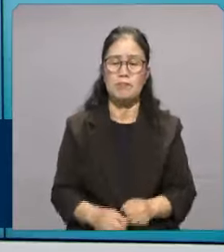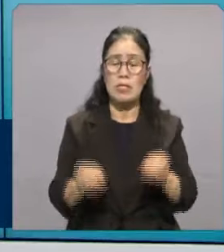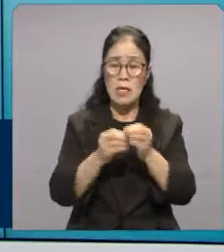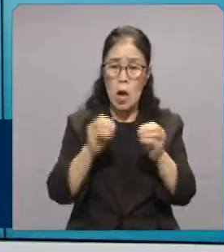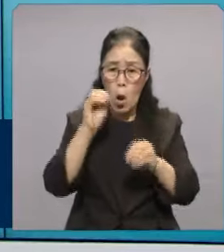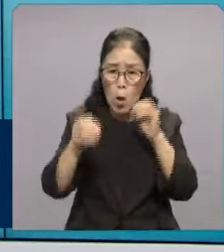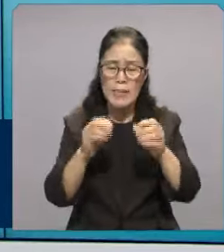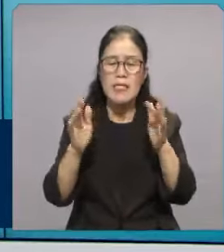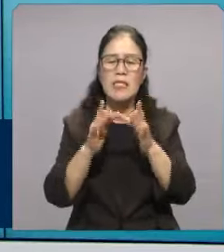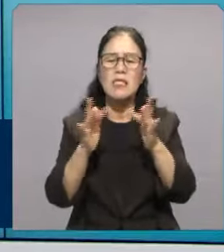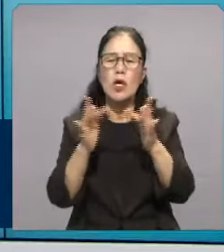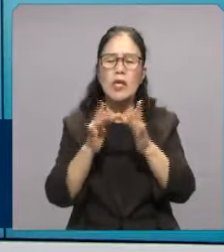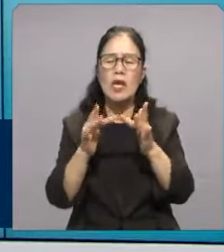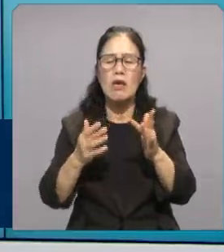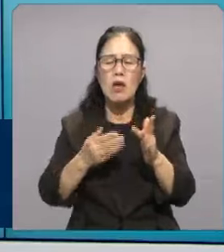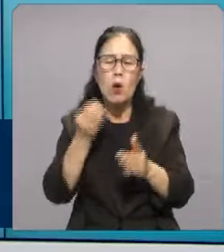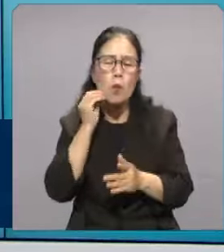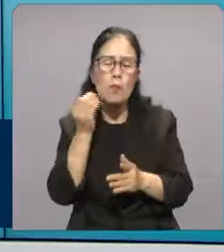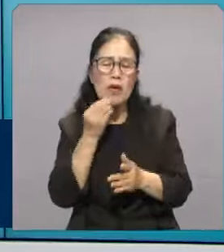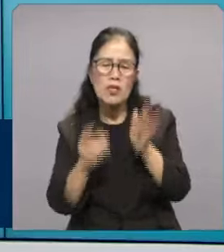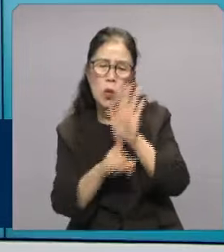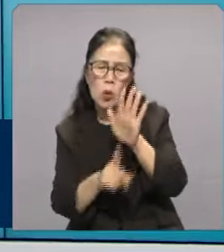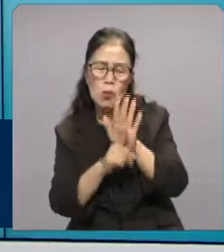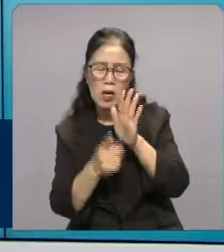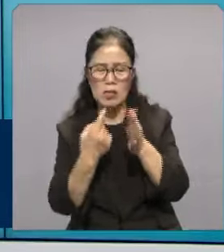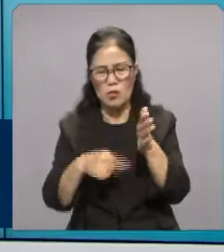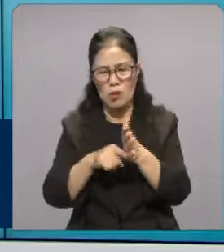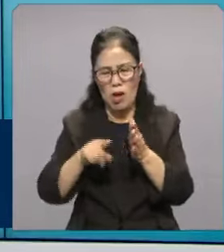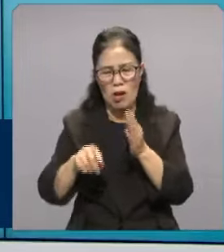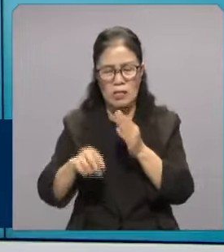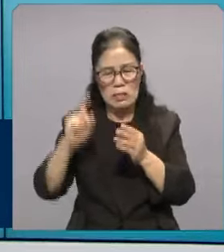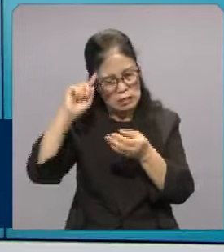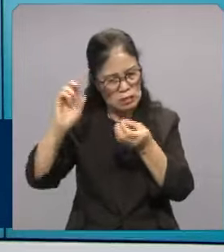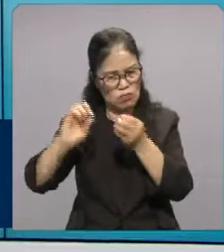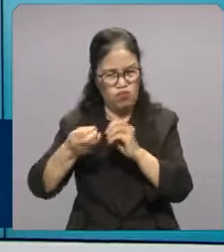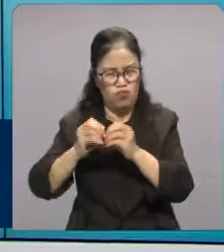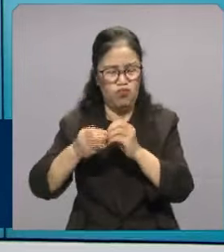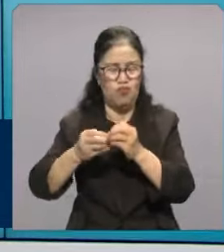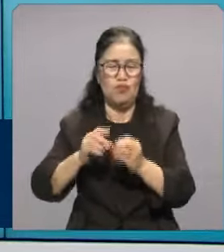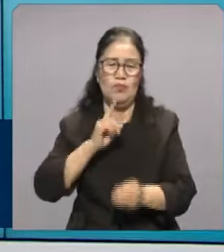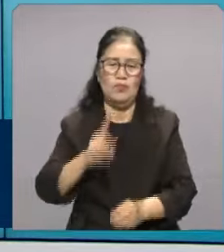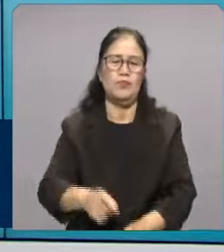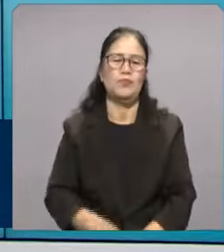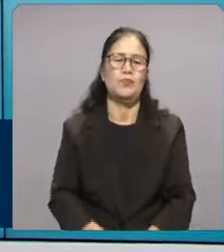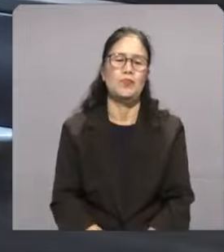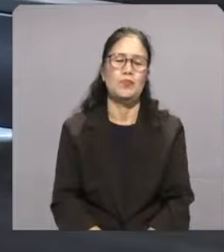올린 인터넷 사이트를 홍보하려는 자작극으로 조사됐습니다. 이정현 기자입니다.